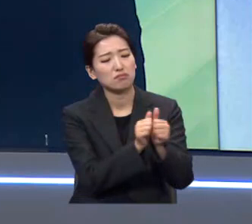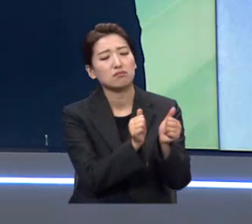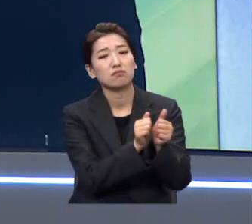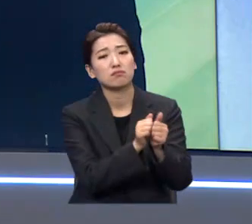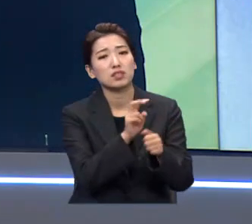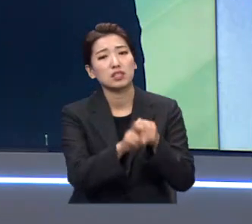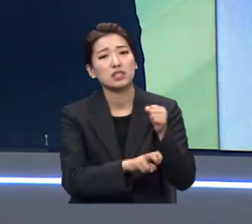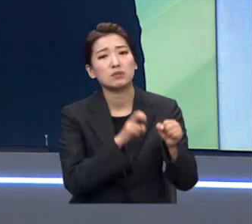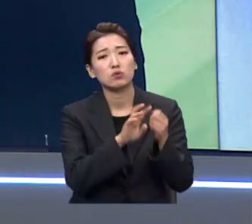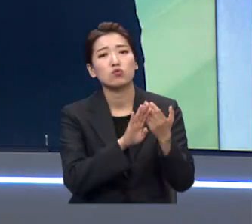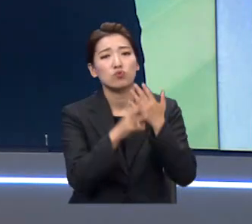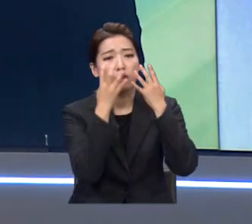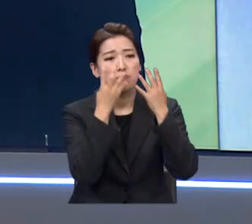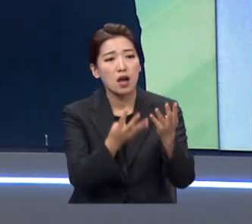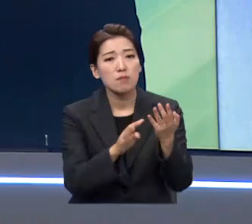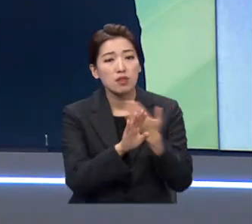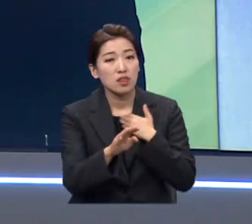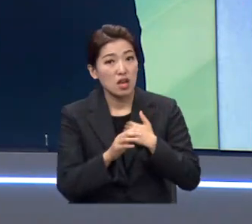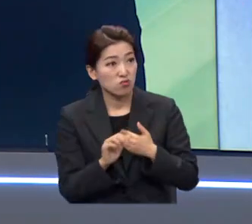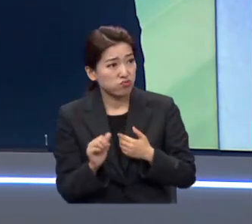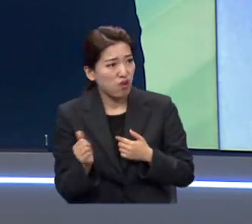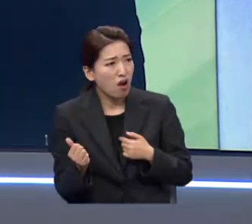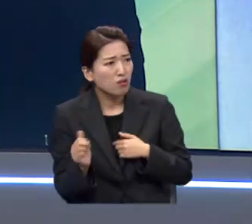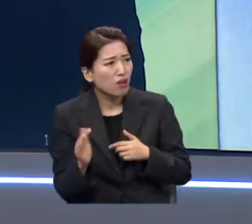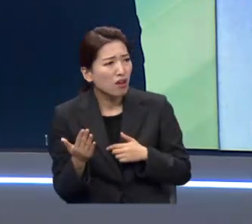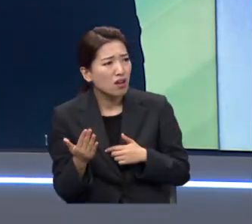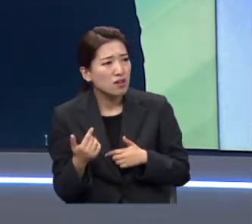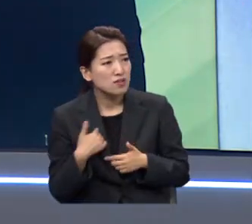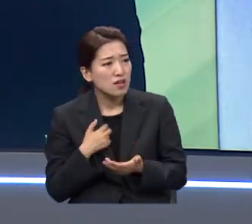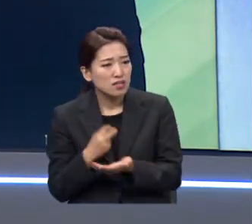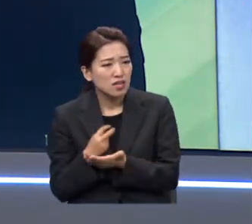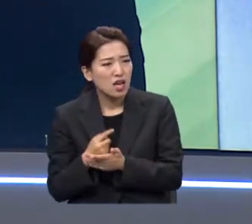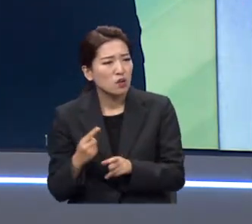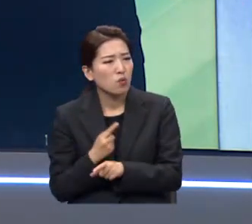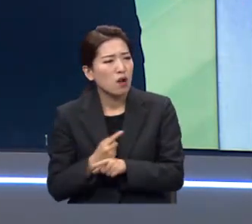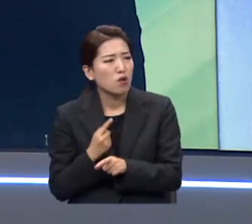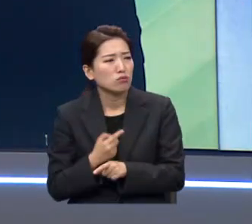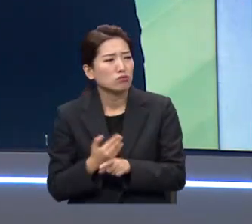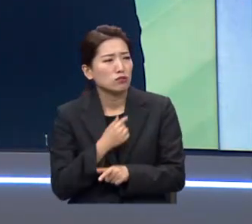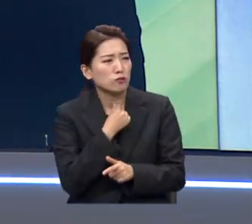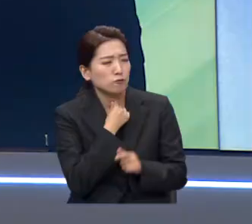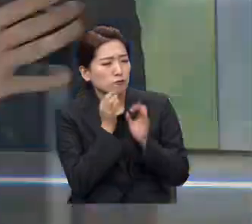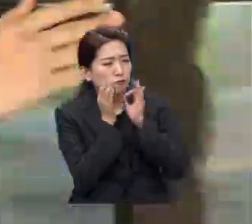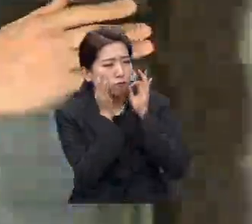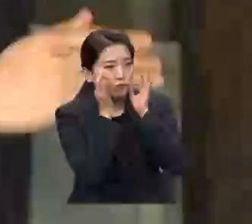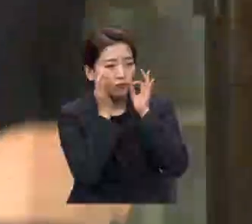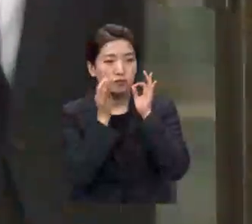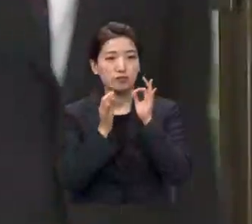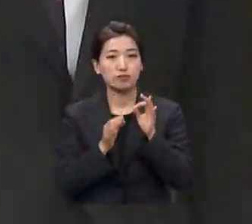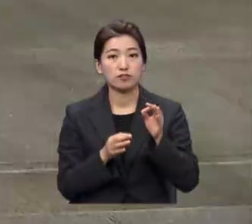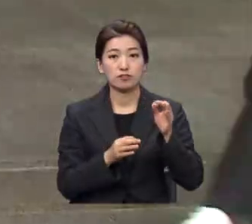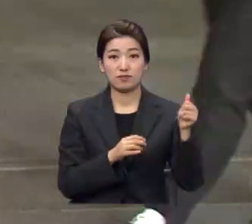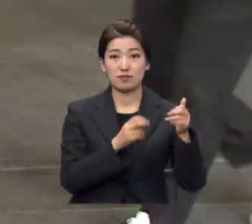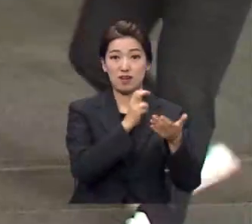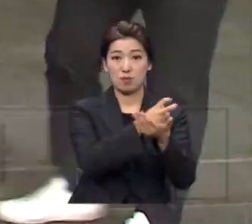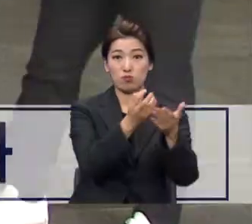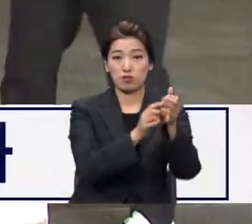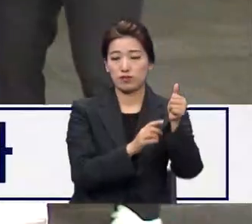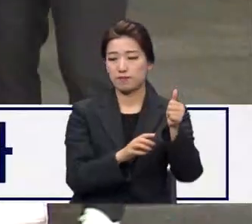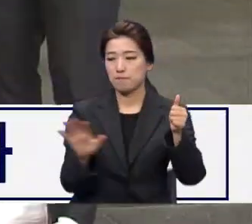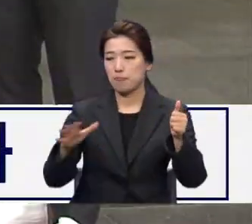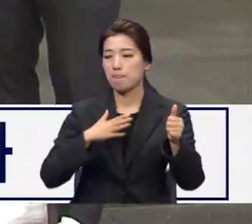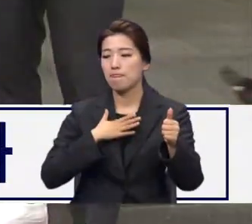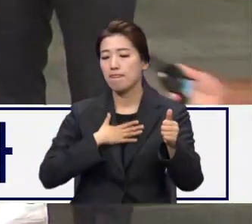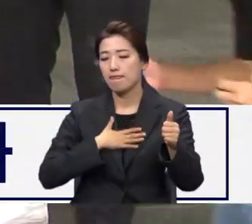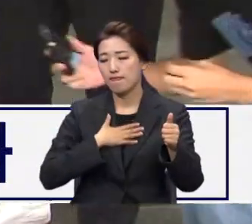나는 죽는다는 각오로 지금 난 제도를 개선하려고 노력을 하고 있는 겁니다라고 얘기를 했더니이 한동훈 장관이 제가